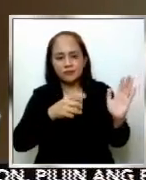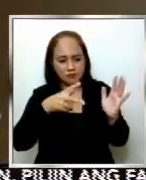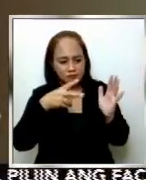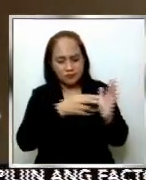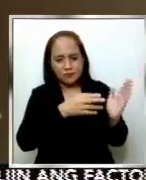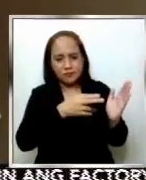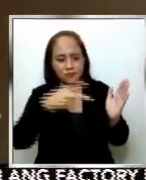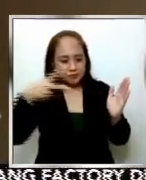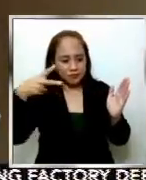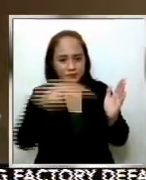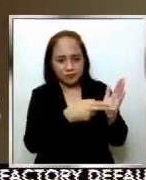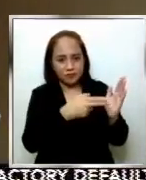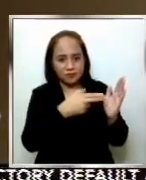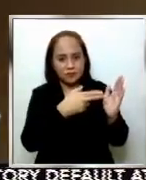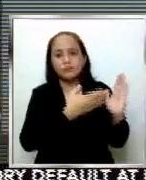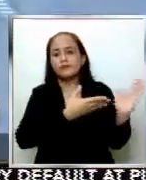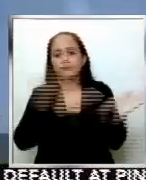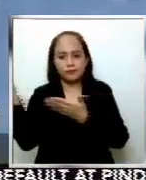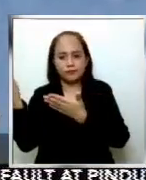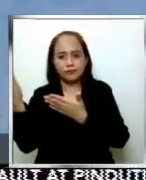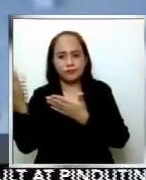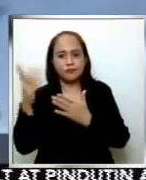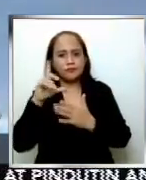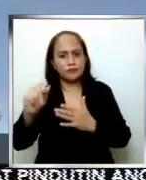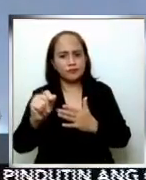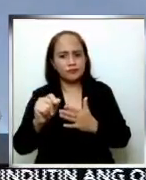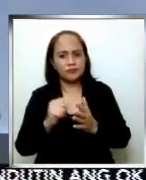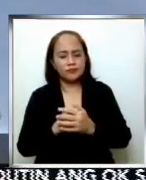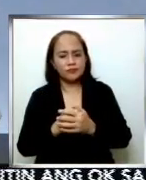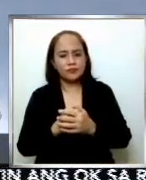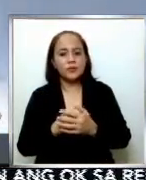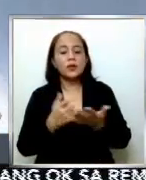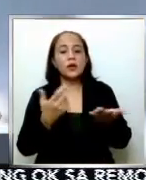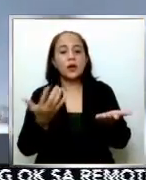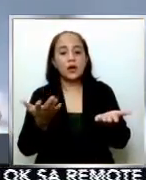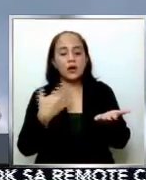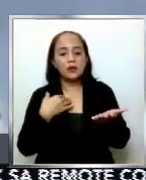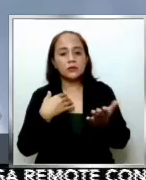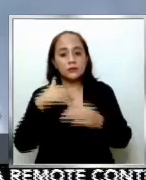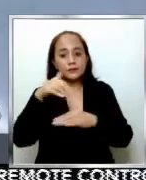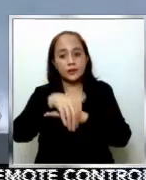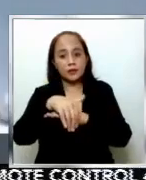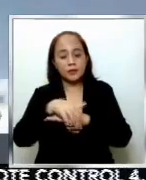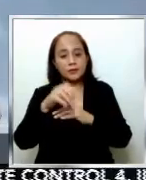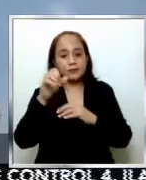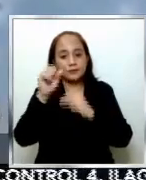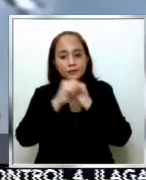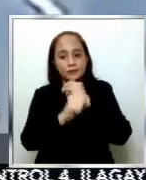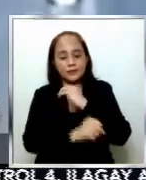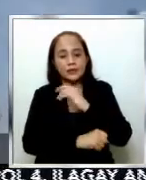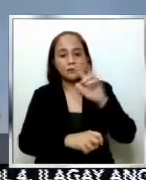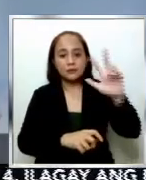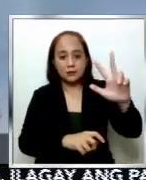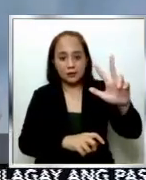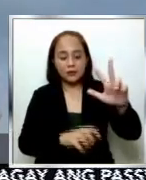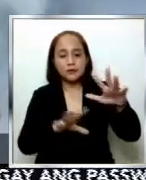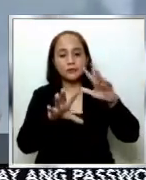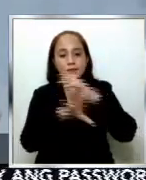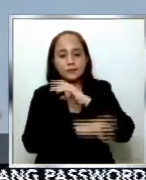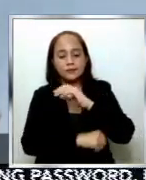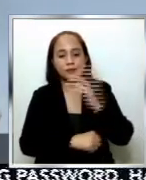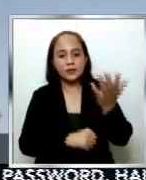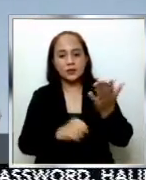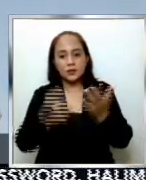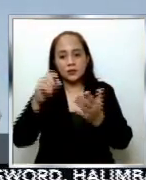siguro, ganun kaagad, alis agad. Noong gabi ng A1 ng Setyembre, tatlong lalaki ang tumangay sa bisikleta ng isang